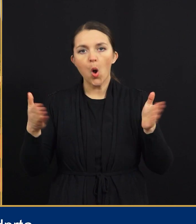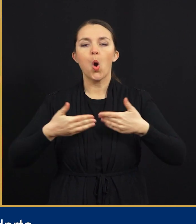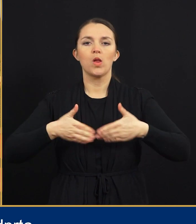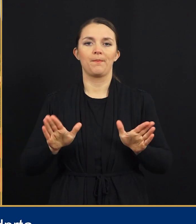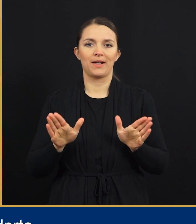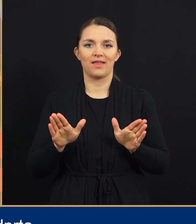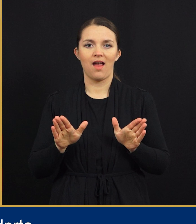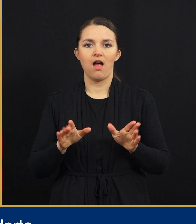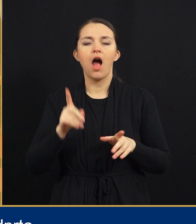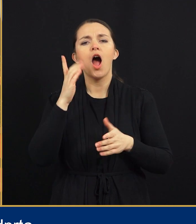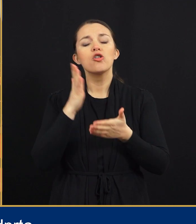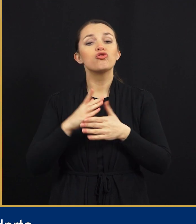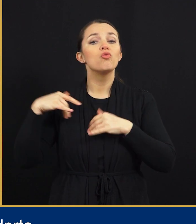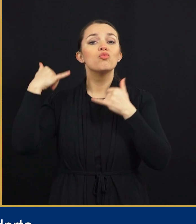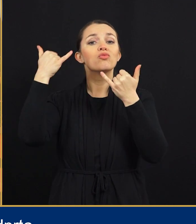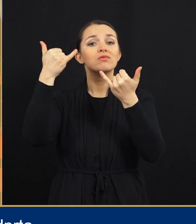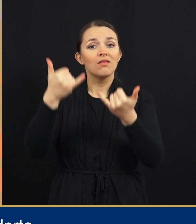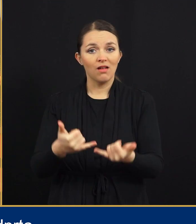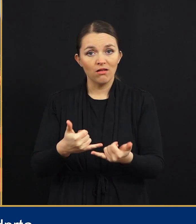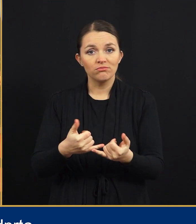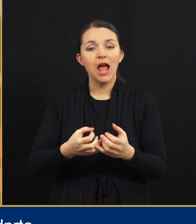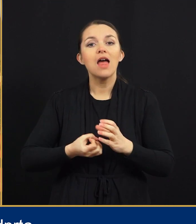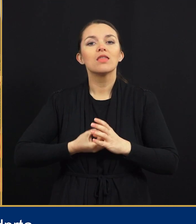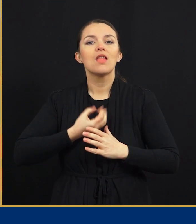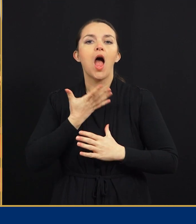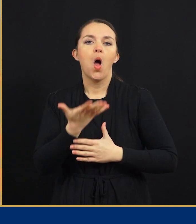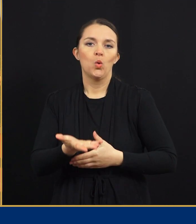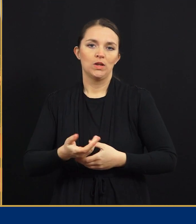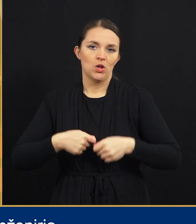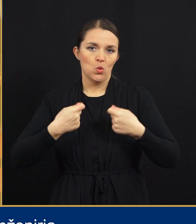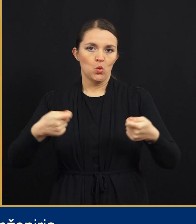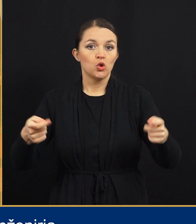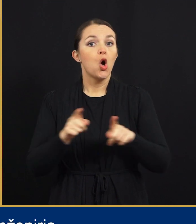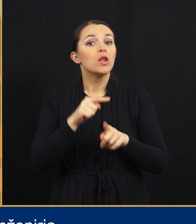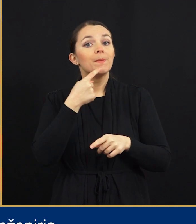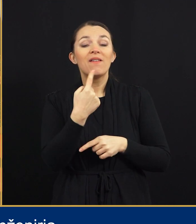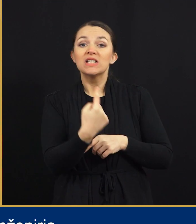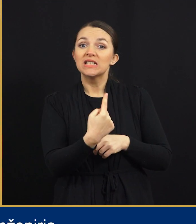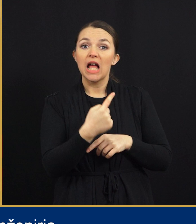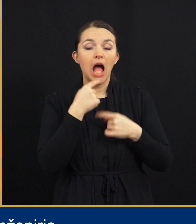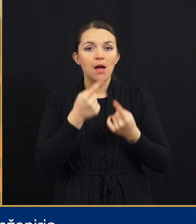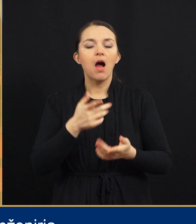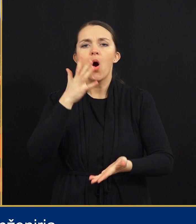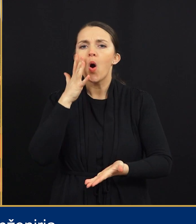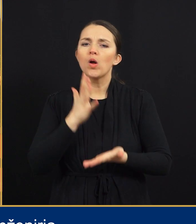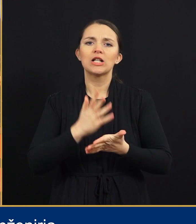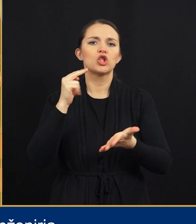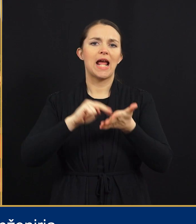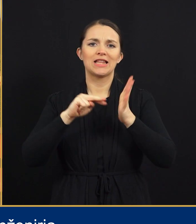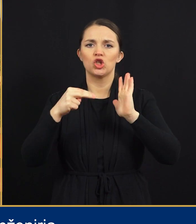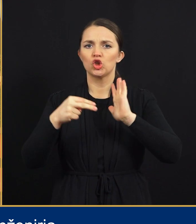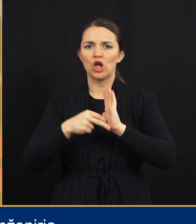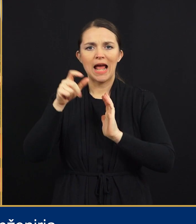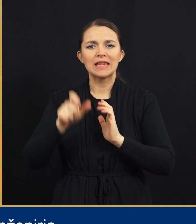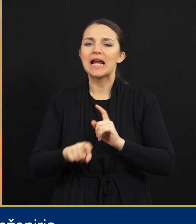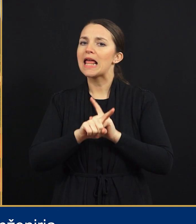odprta, a že do sedaj navdihujoča. Kot pravi sama, odličnega inženirja